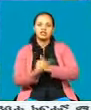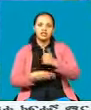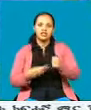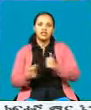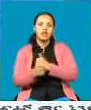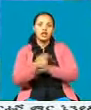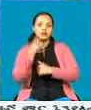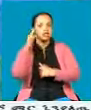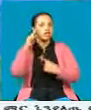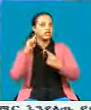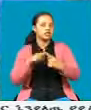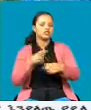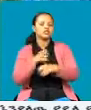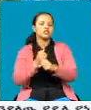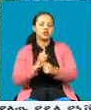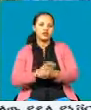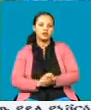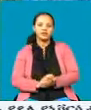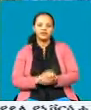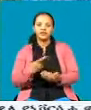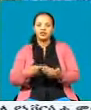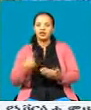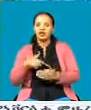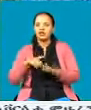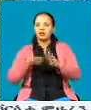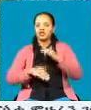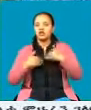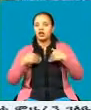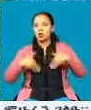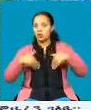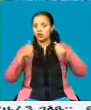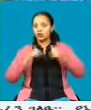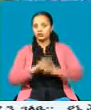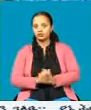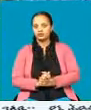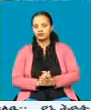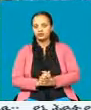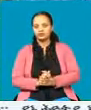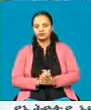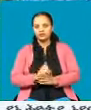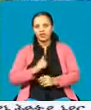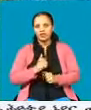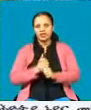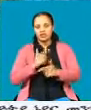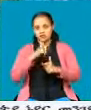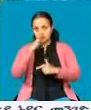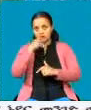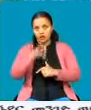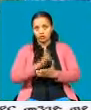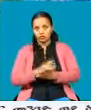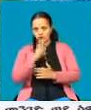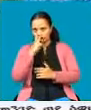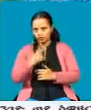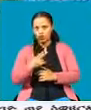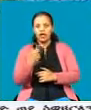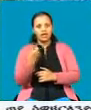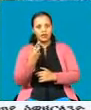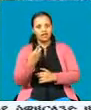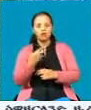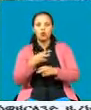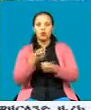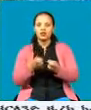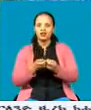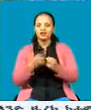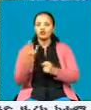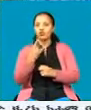ብለን እቅድም ይዘናል። ከዚህ ከኛ በታች ያለው ወጣትም ኢንተርፕራይዞች አይቶ ቀበሌም ወረዳም ዞንም